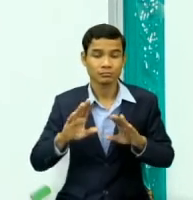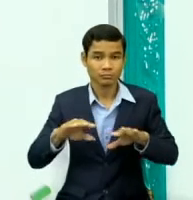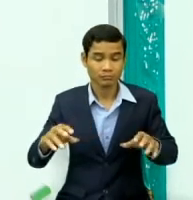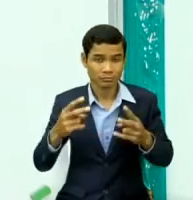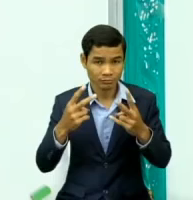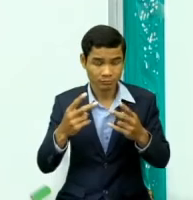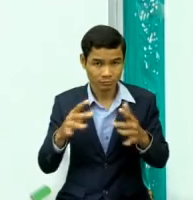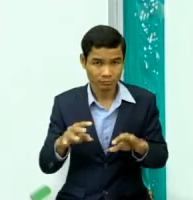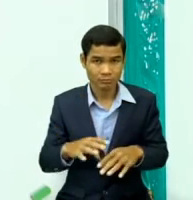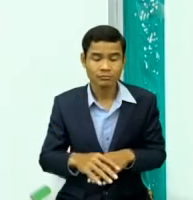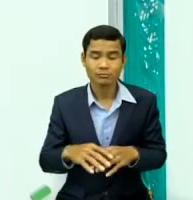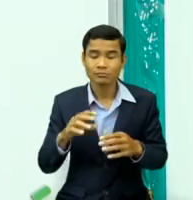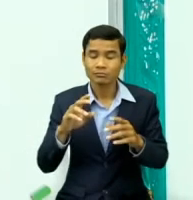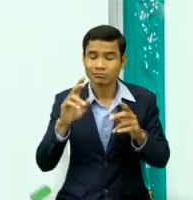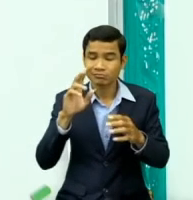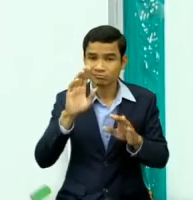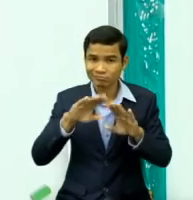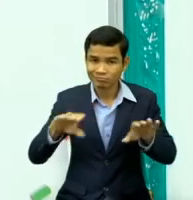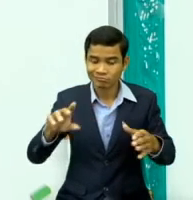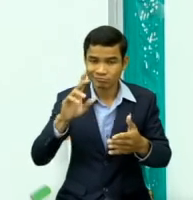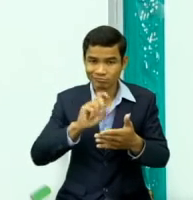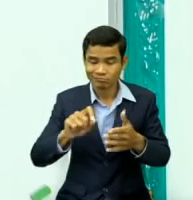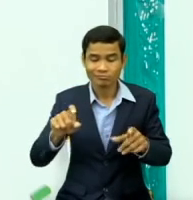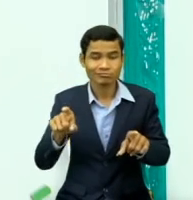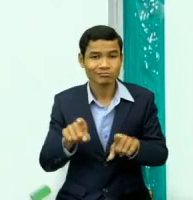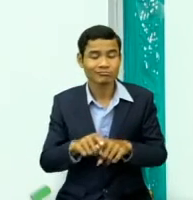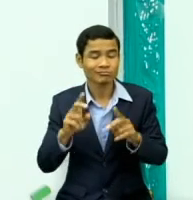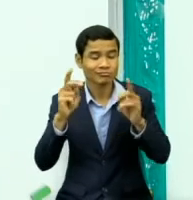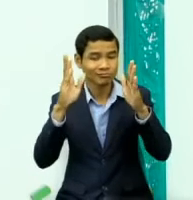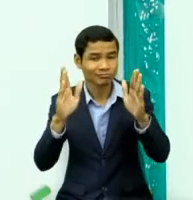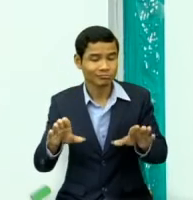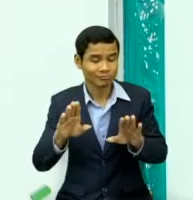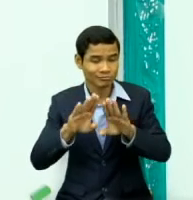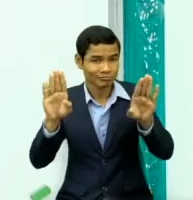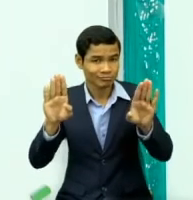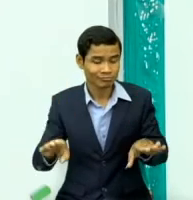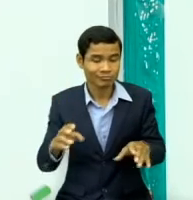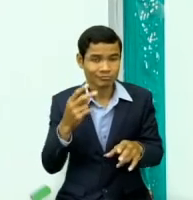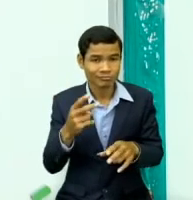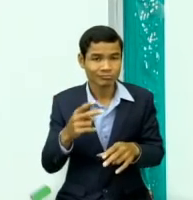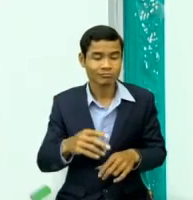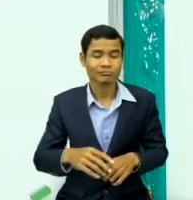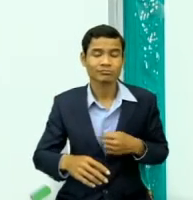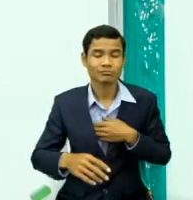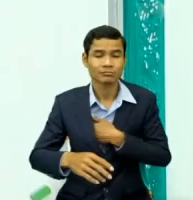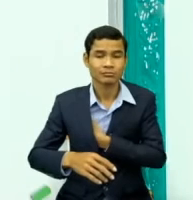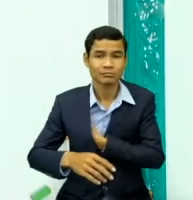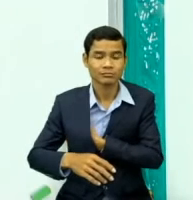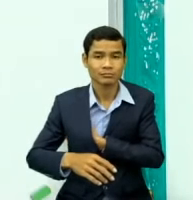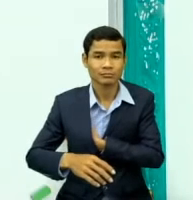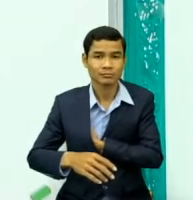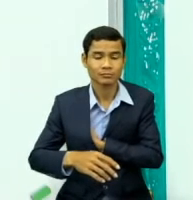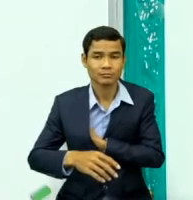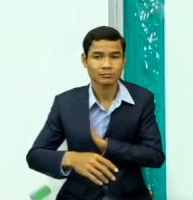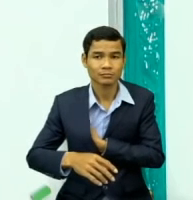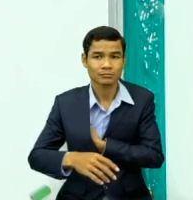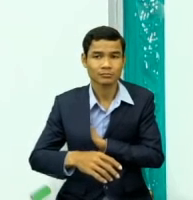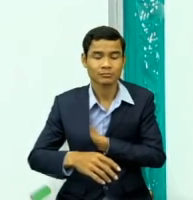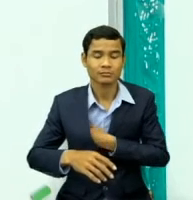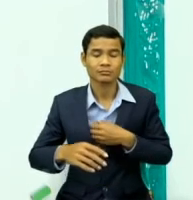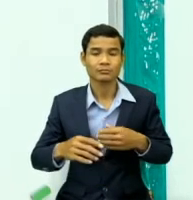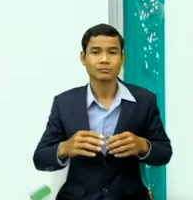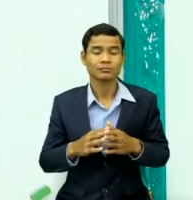khờ nhòi ta cắt sợ là bọc con chà đôi chị môi nạc rụt đẹp tế chà chân môi tình ọc này rồi nháy cứ miên ạ sọ